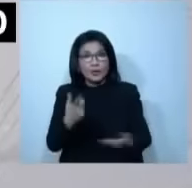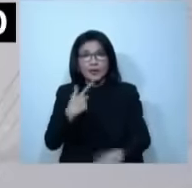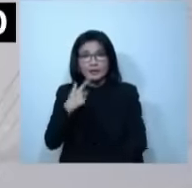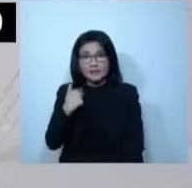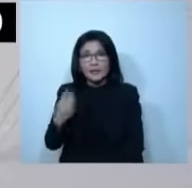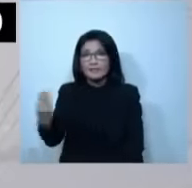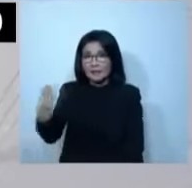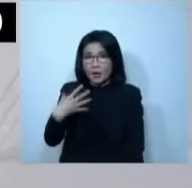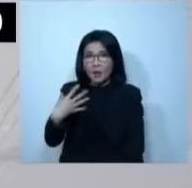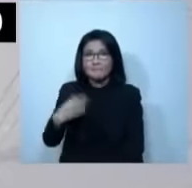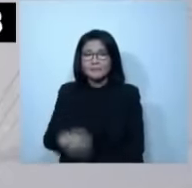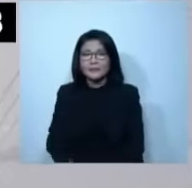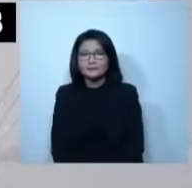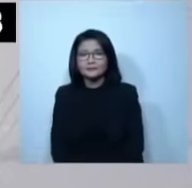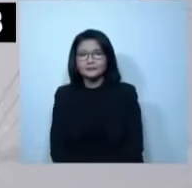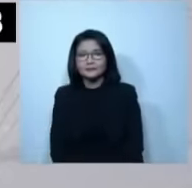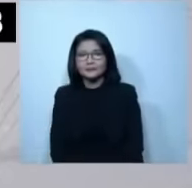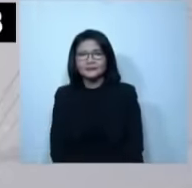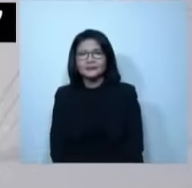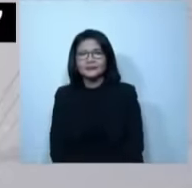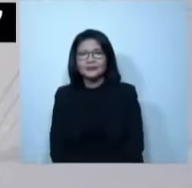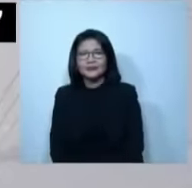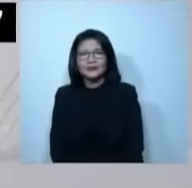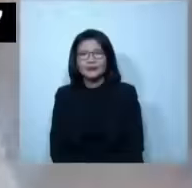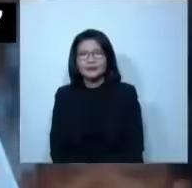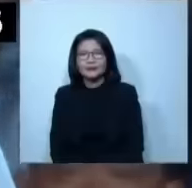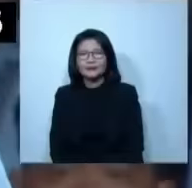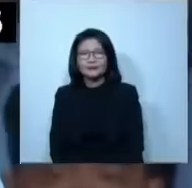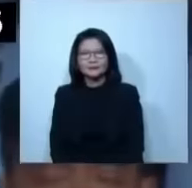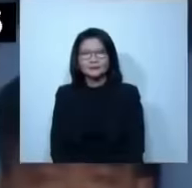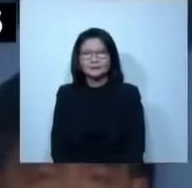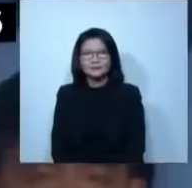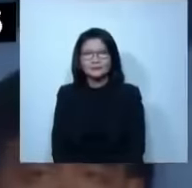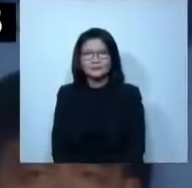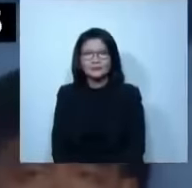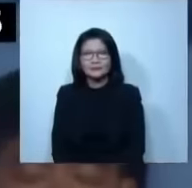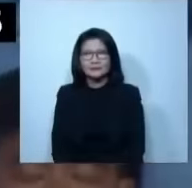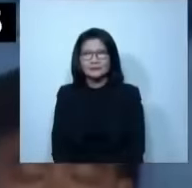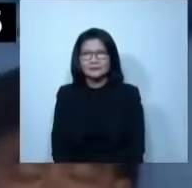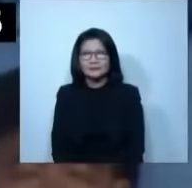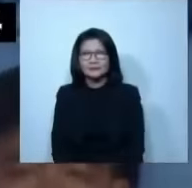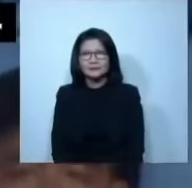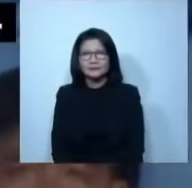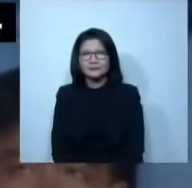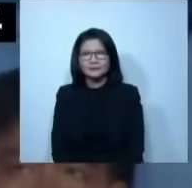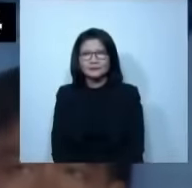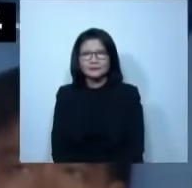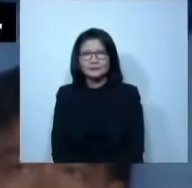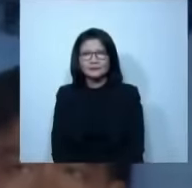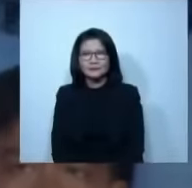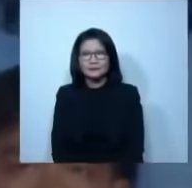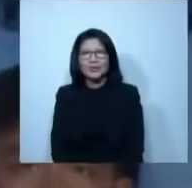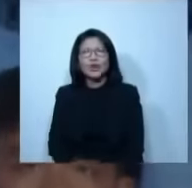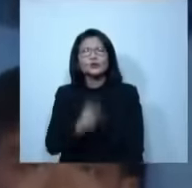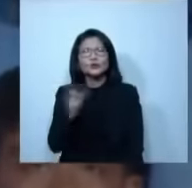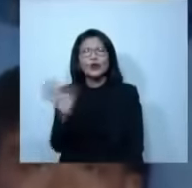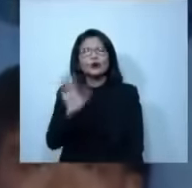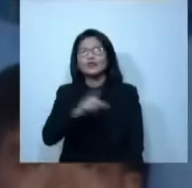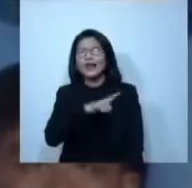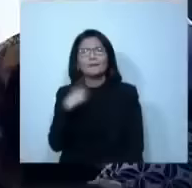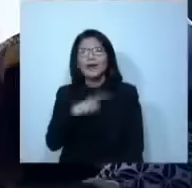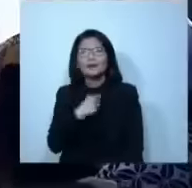menjawab masalah itu. Terima kasih. Waktu Pak Prabowo. Cukup. Cukup. Gak usah lama-lama.